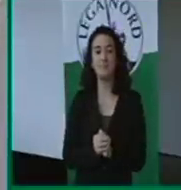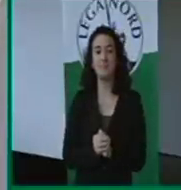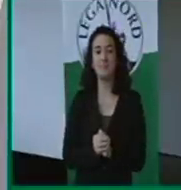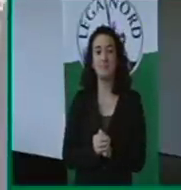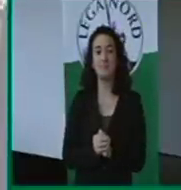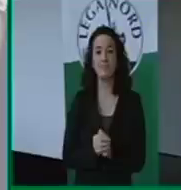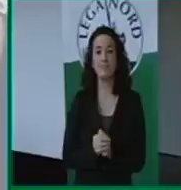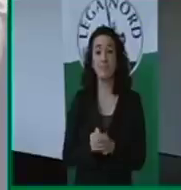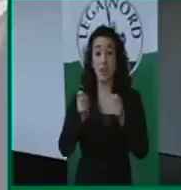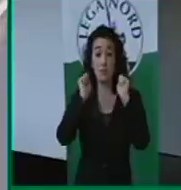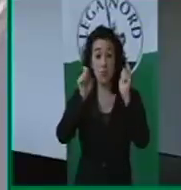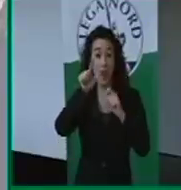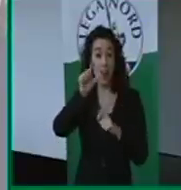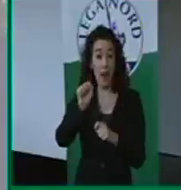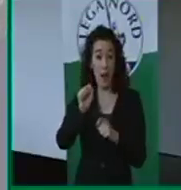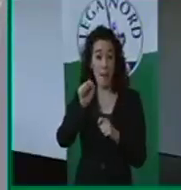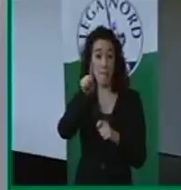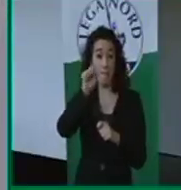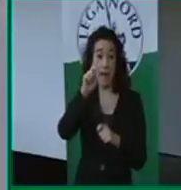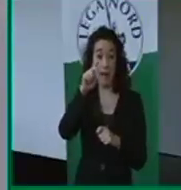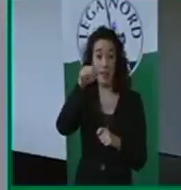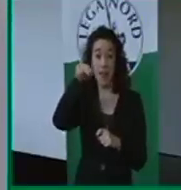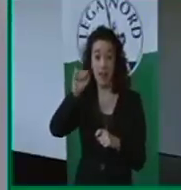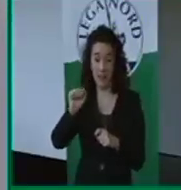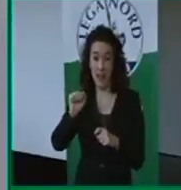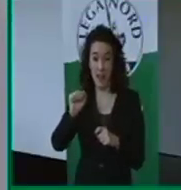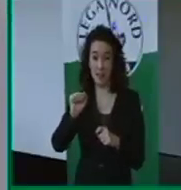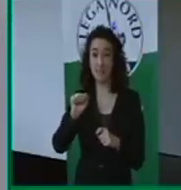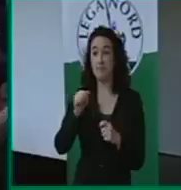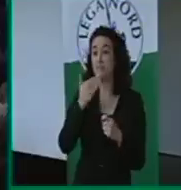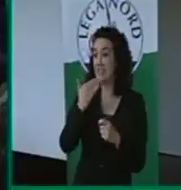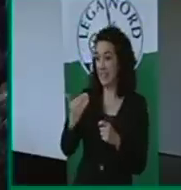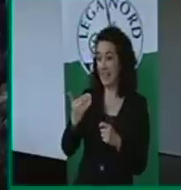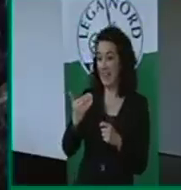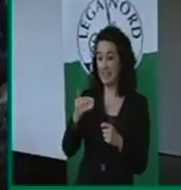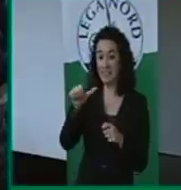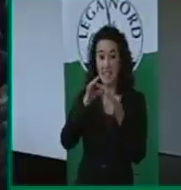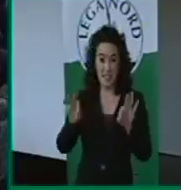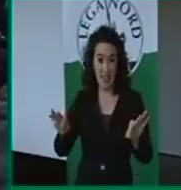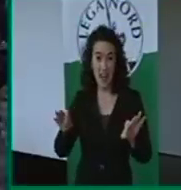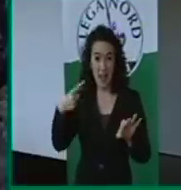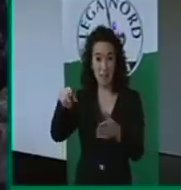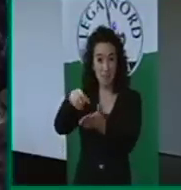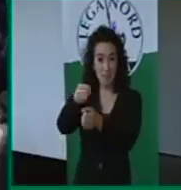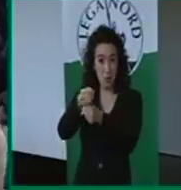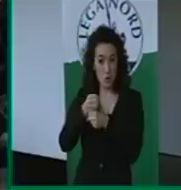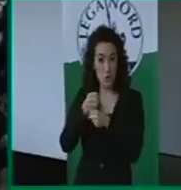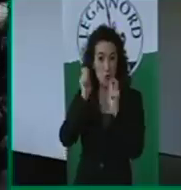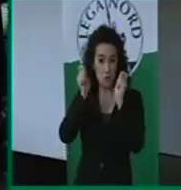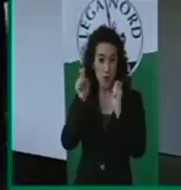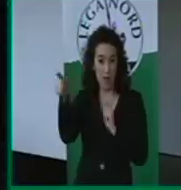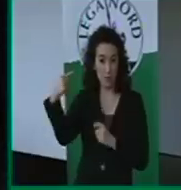quotidiano La padagna ringrazio Aurora lossana per per per il contributo che che sta dando anche come